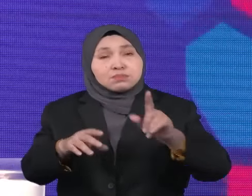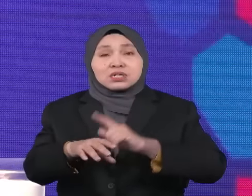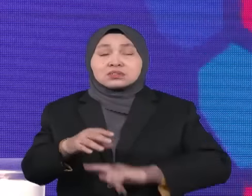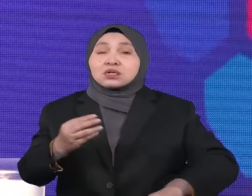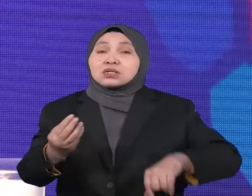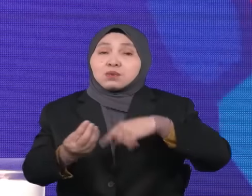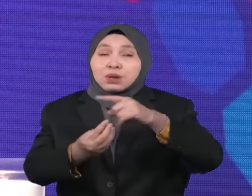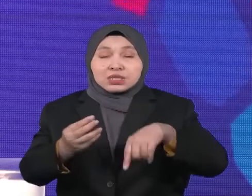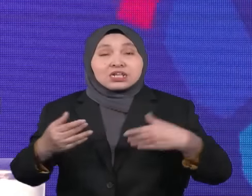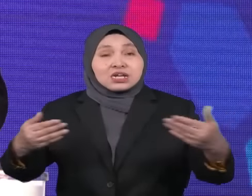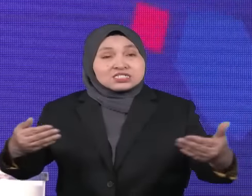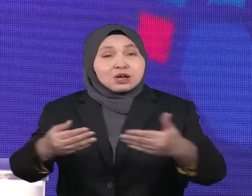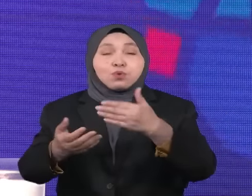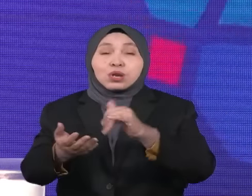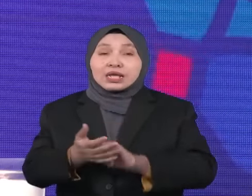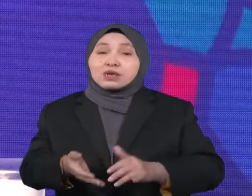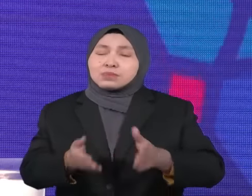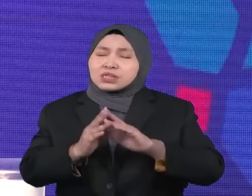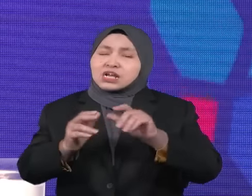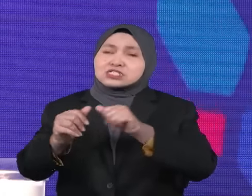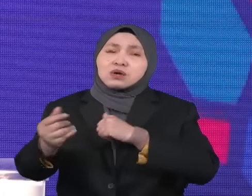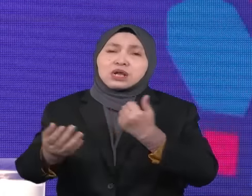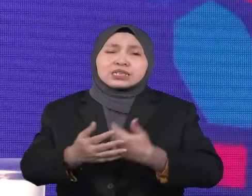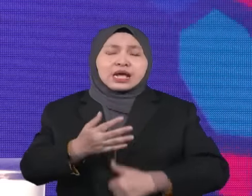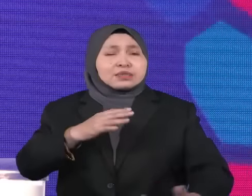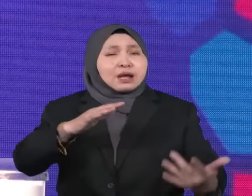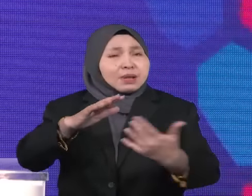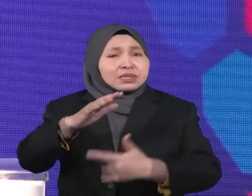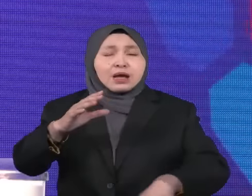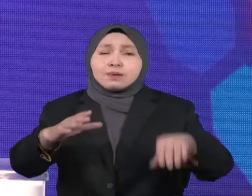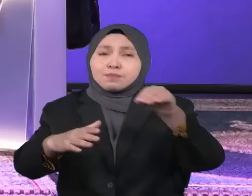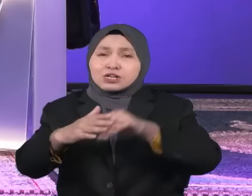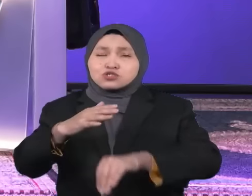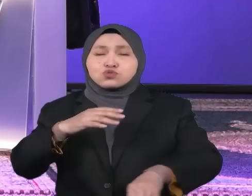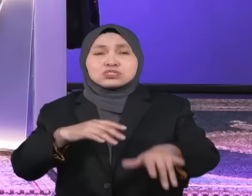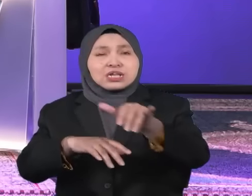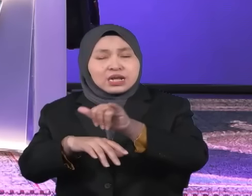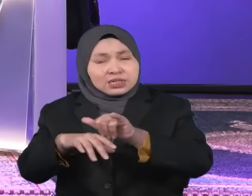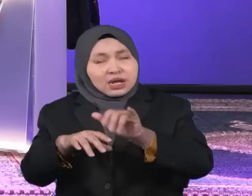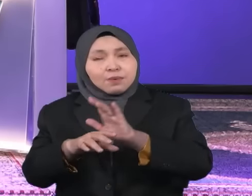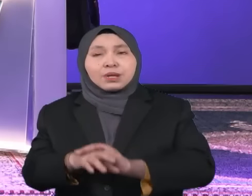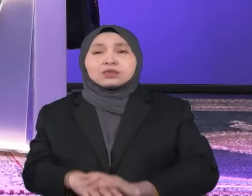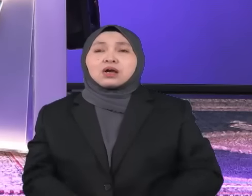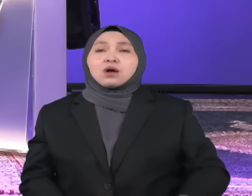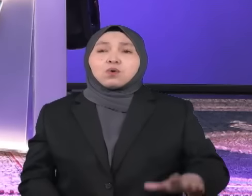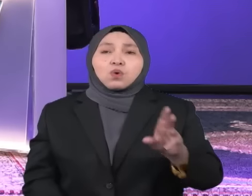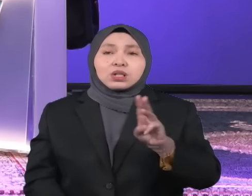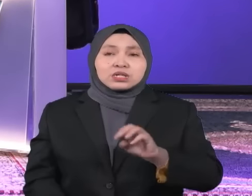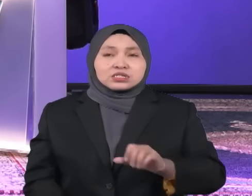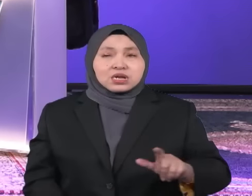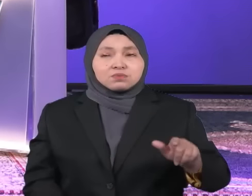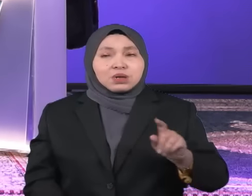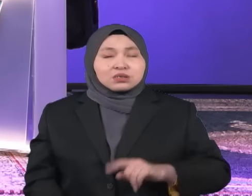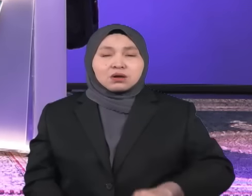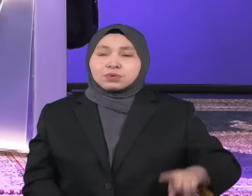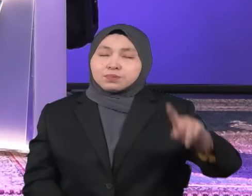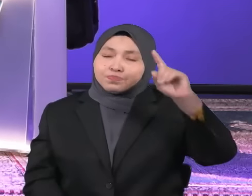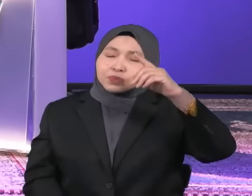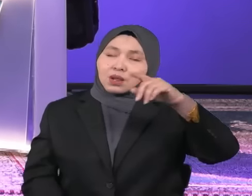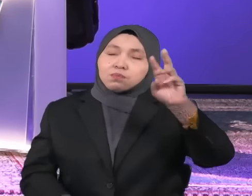sikit lagi, Ustaz Fazan. Allah minta jauh daripada api neraka dan masuk syurga. Wa adkhilna al-jannata ma'al abrar ya aziz ya ghaffar ya